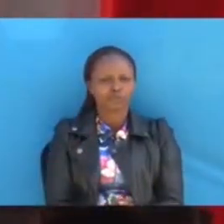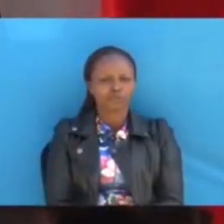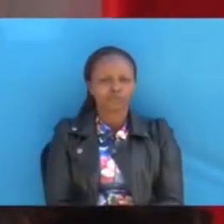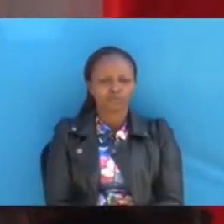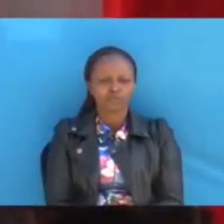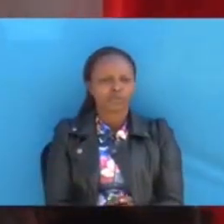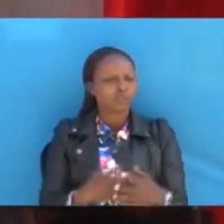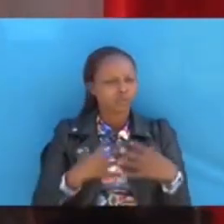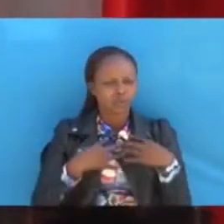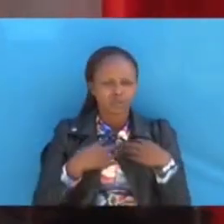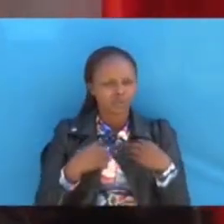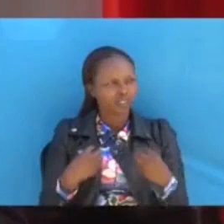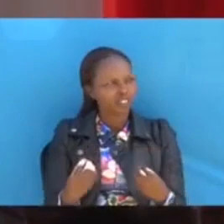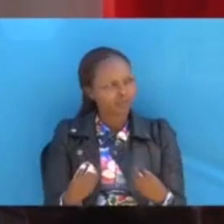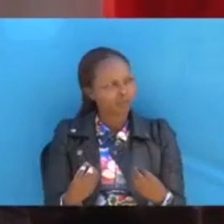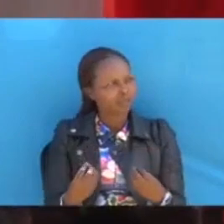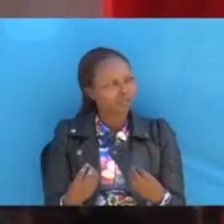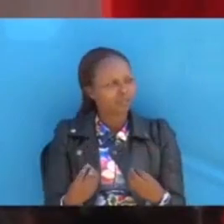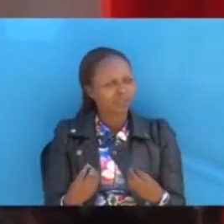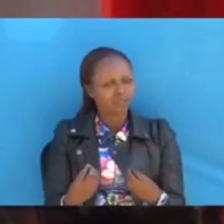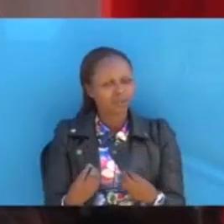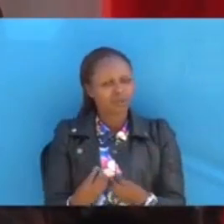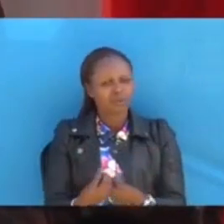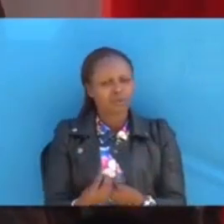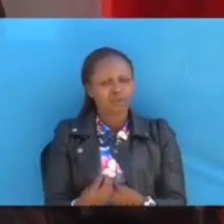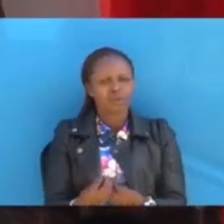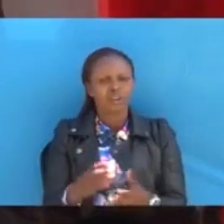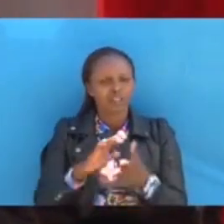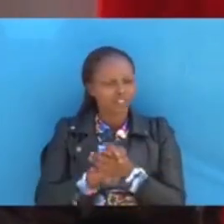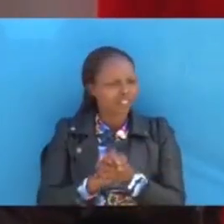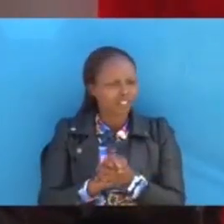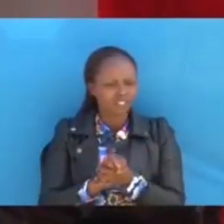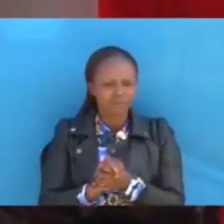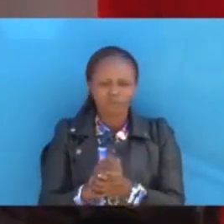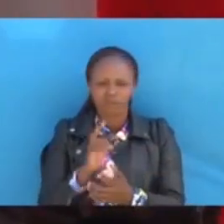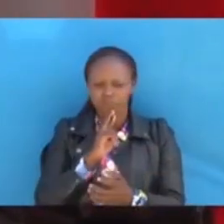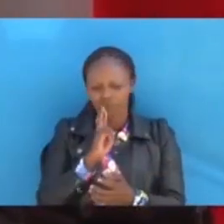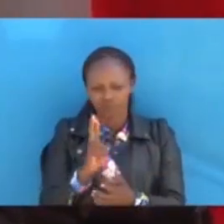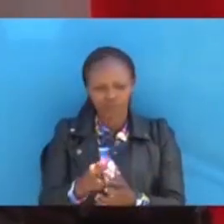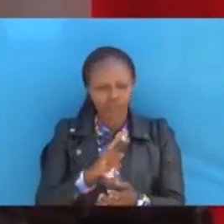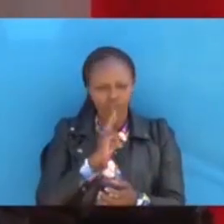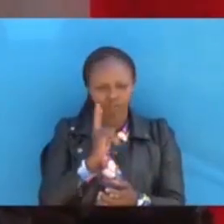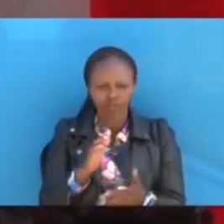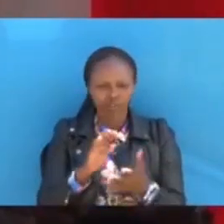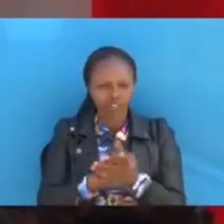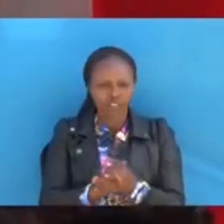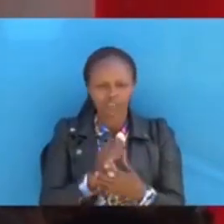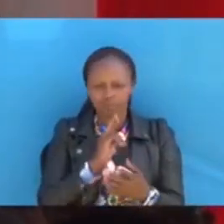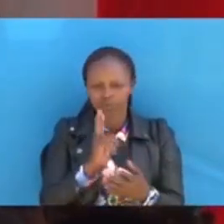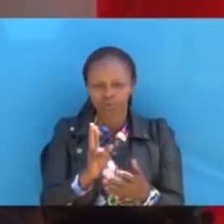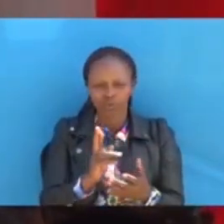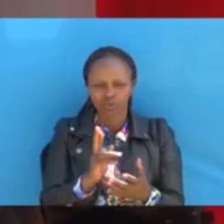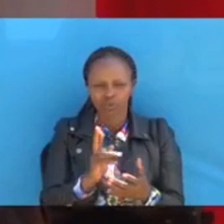Musimukubalie, kwa sababu anataka mambo ya handshake. Alisubua baba yake, alisubua baba ya Uhuru.